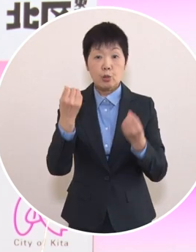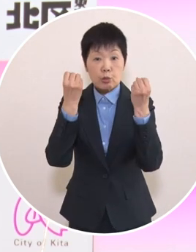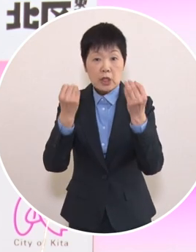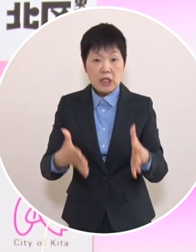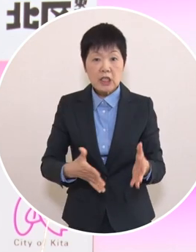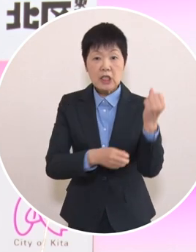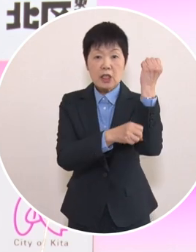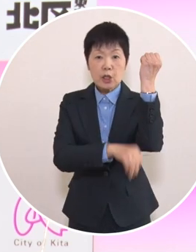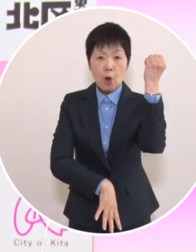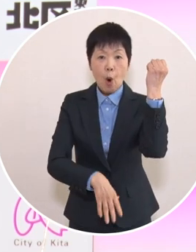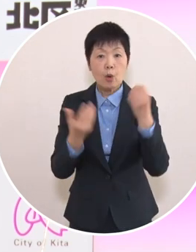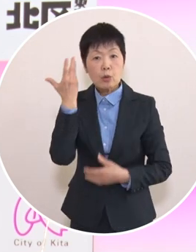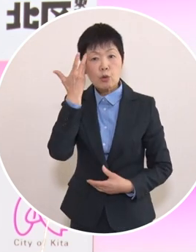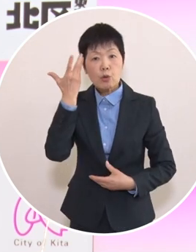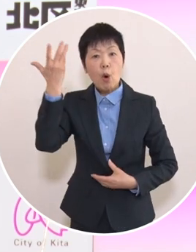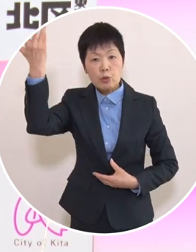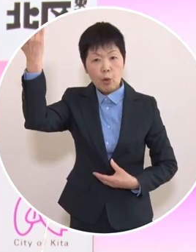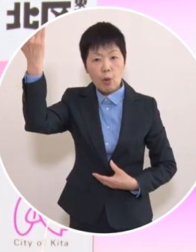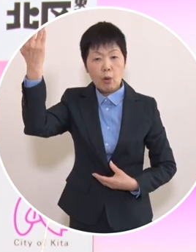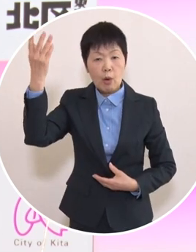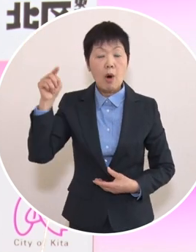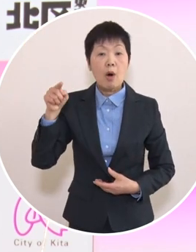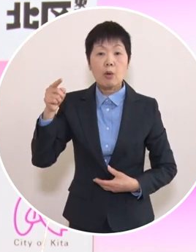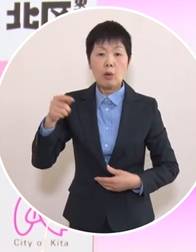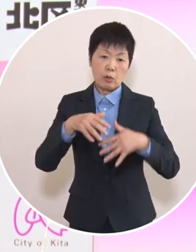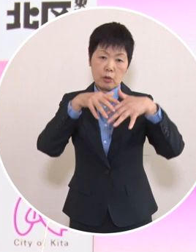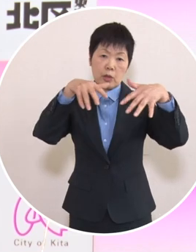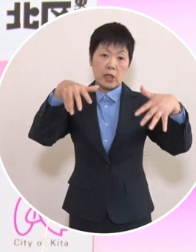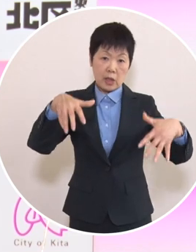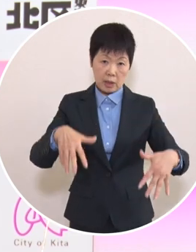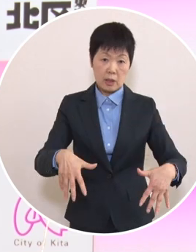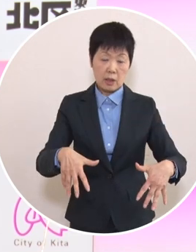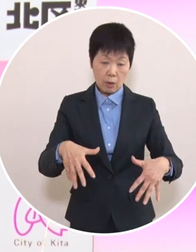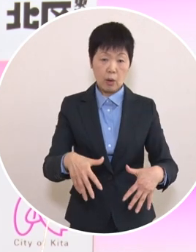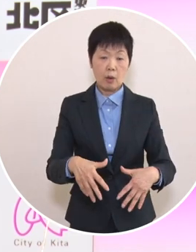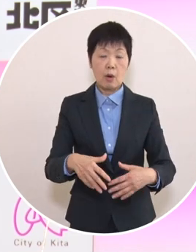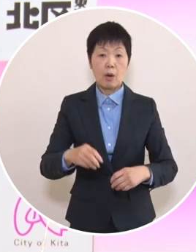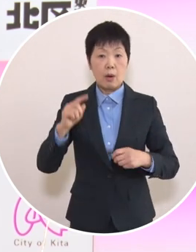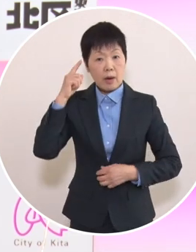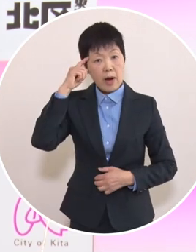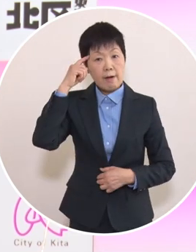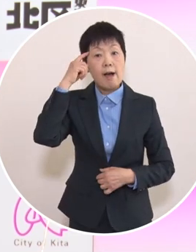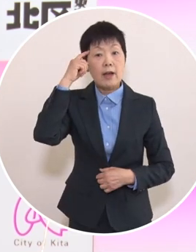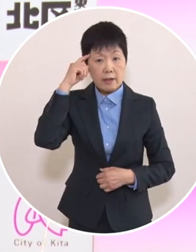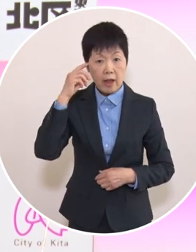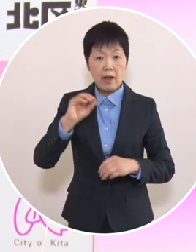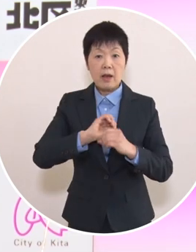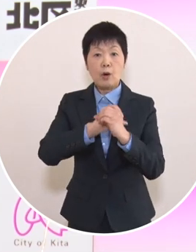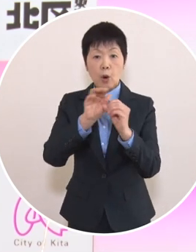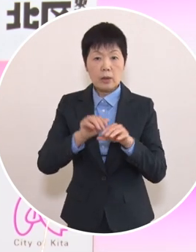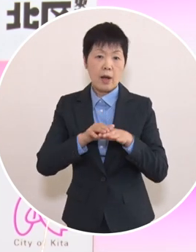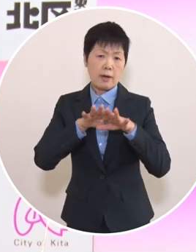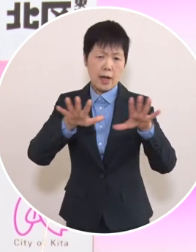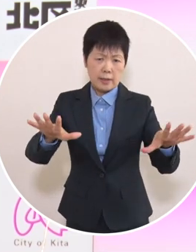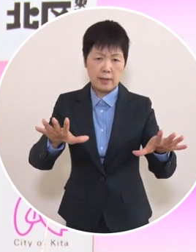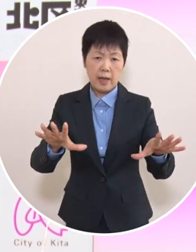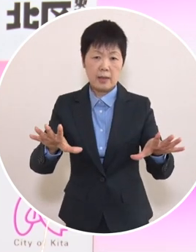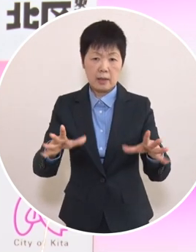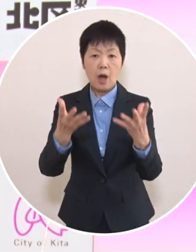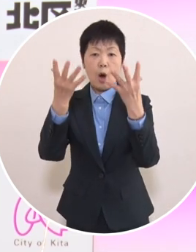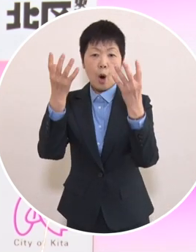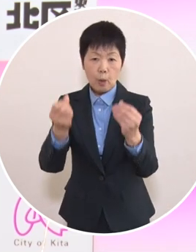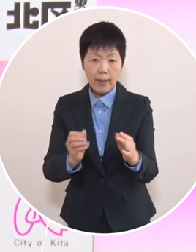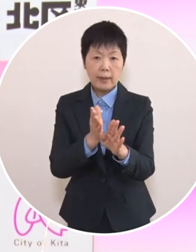構想の店頭の時期を好機と捉え観戦昼食をの